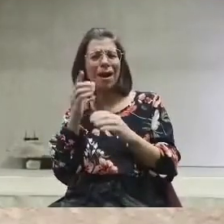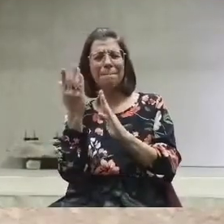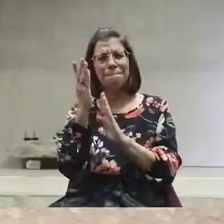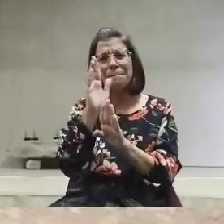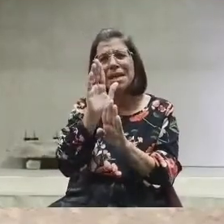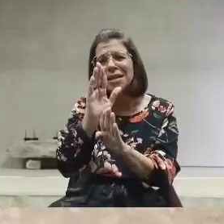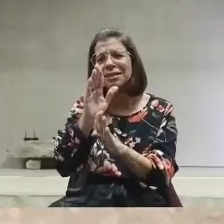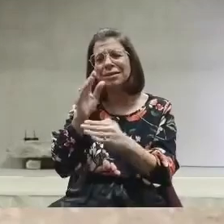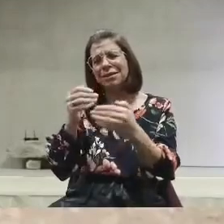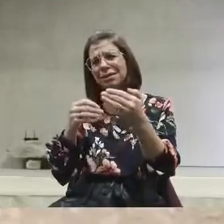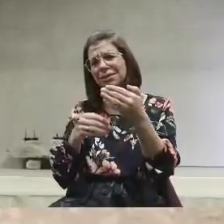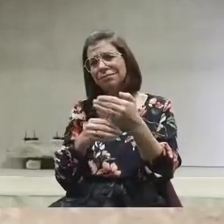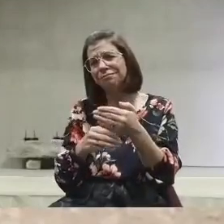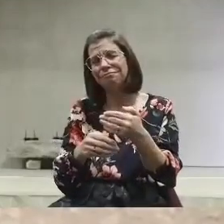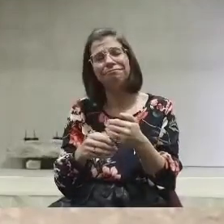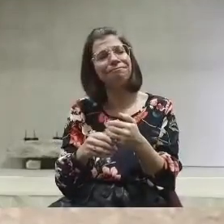innocenté,